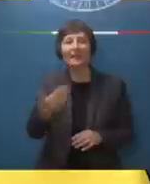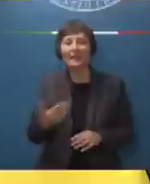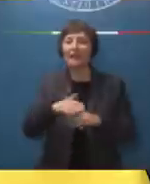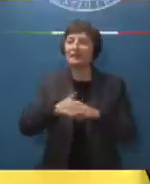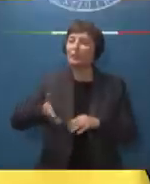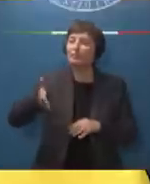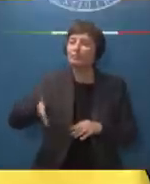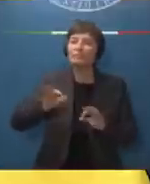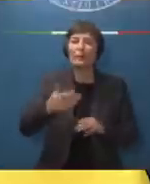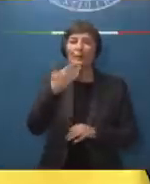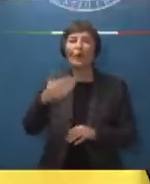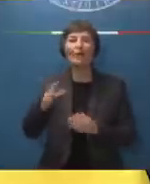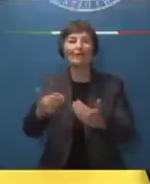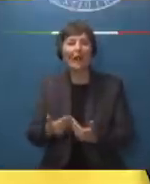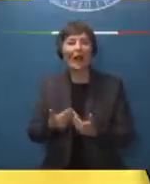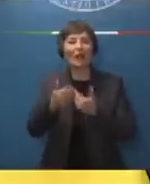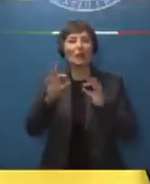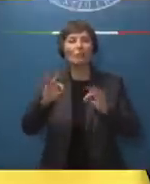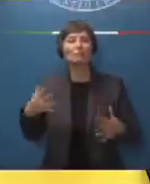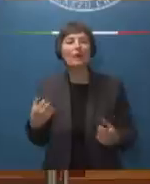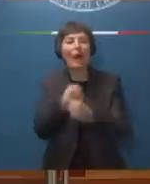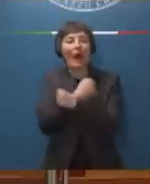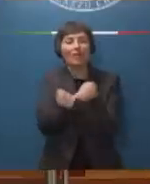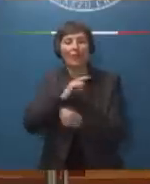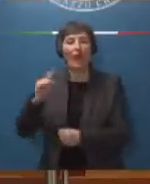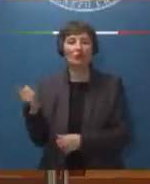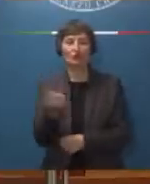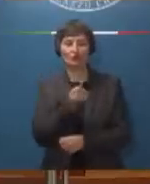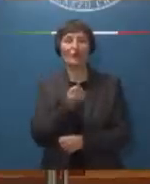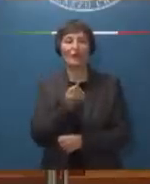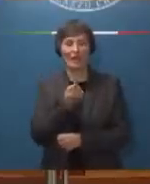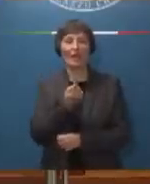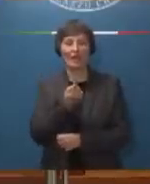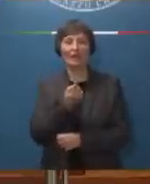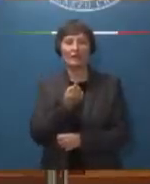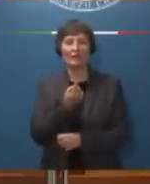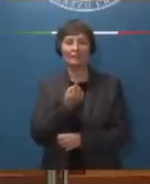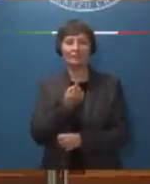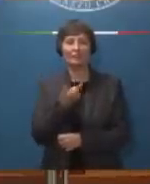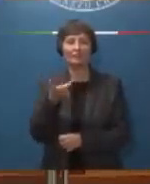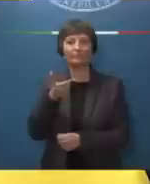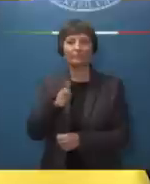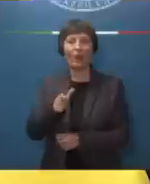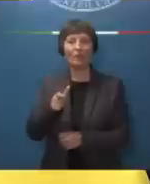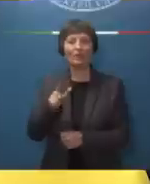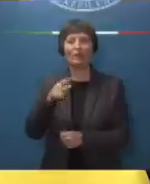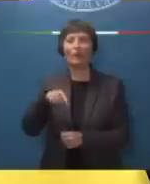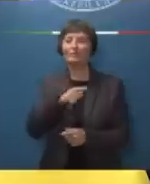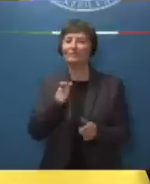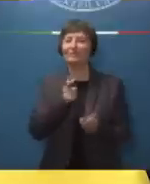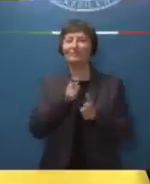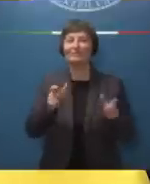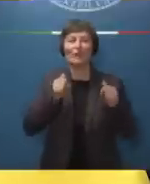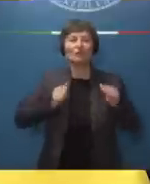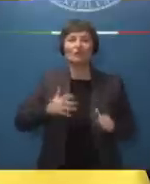per i vostri aiuti a abbracciare tutti voi per questo per aver dato il rifugio ai nostri